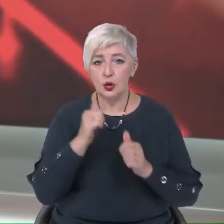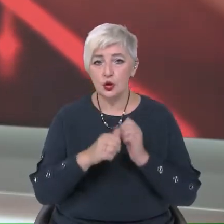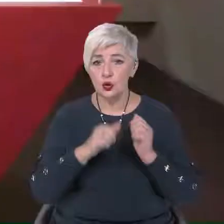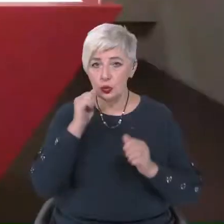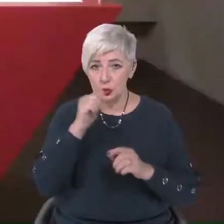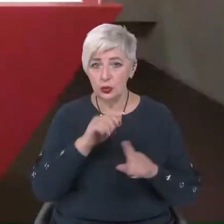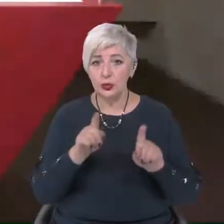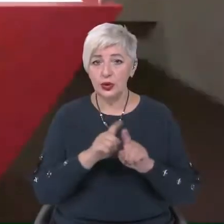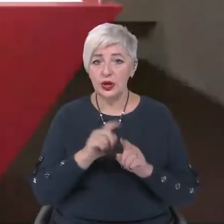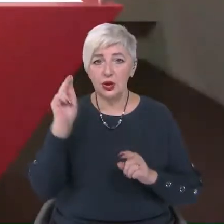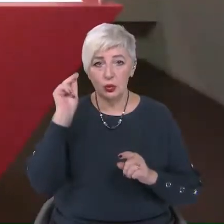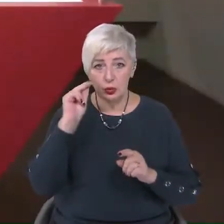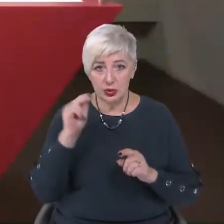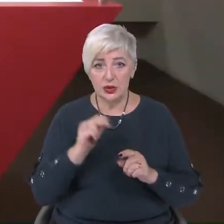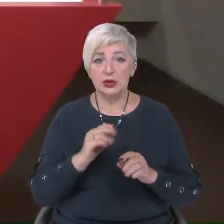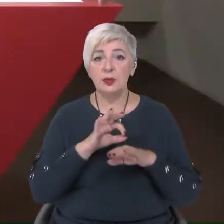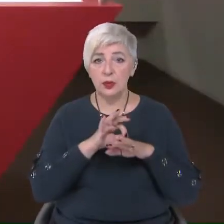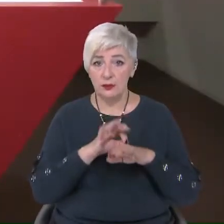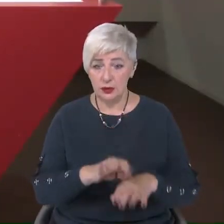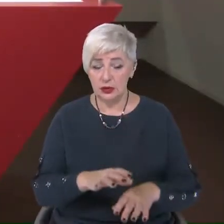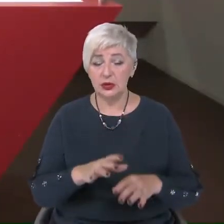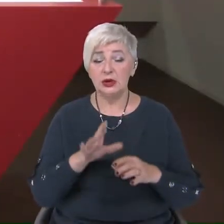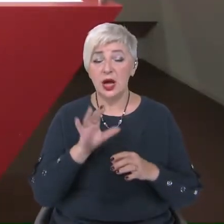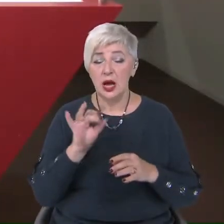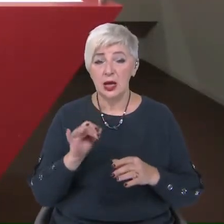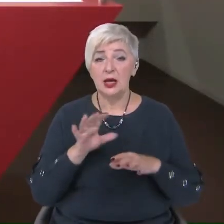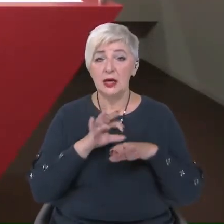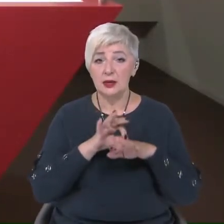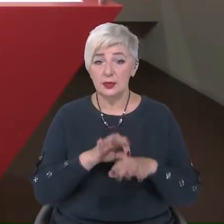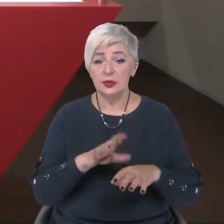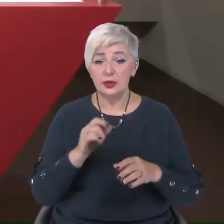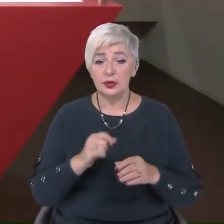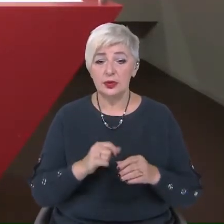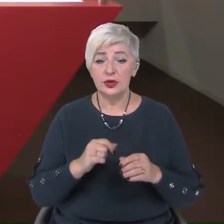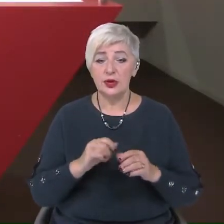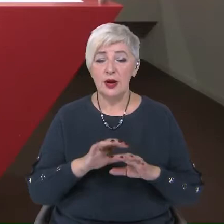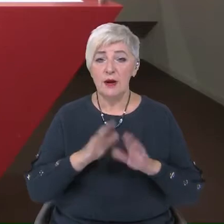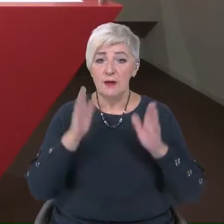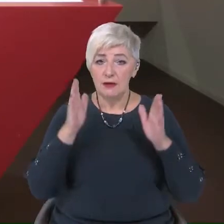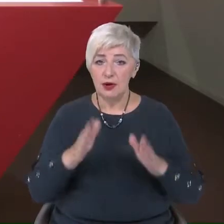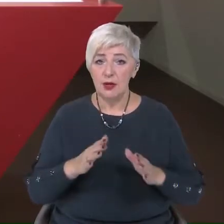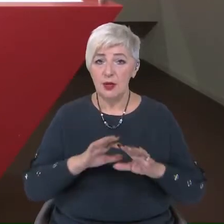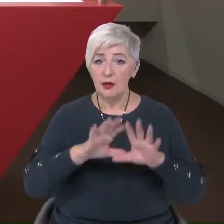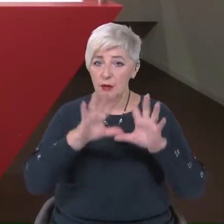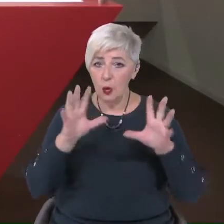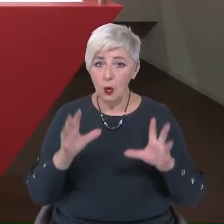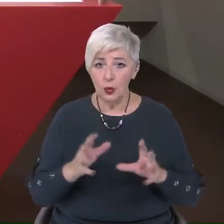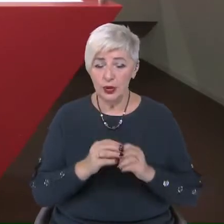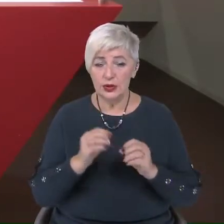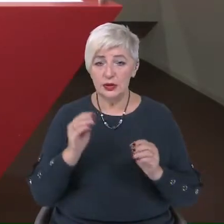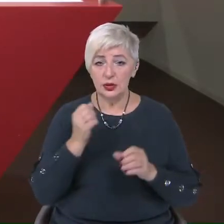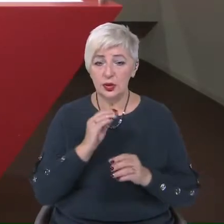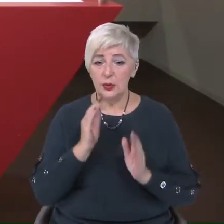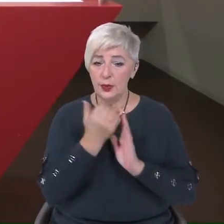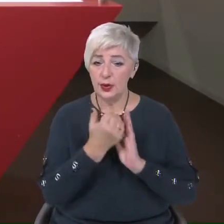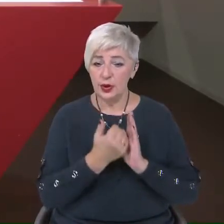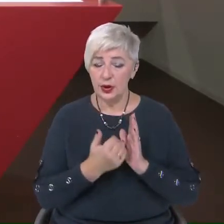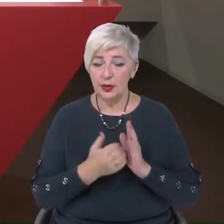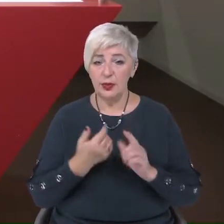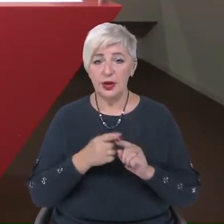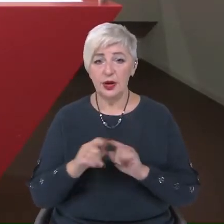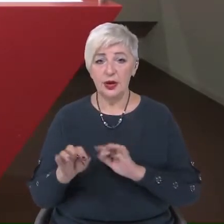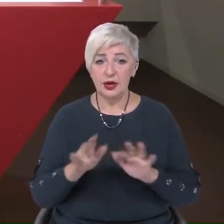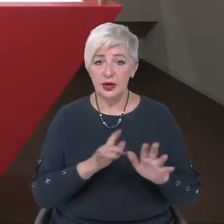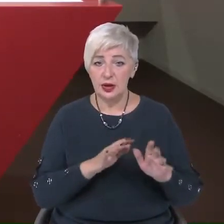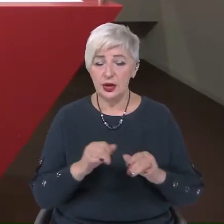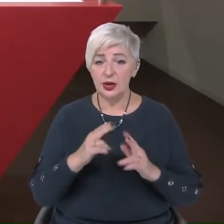курси запускаються, і вони запускаються в рамках комплексної програми, яка діє на Дніпропетровщині з підтримки учасників